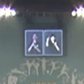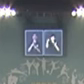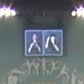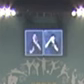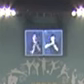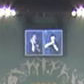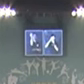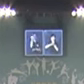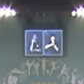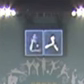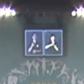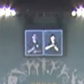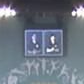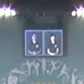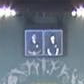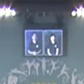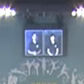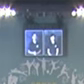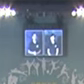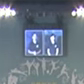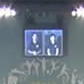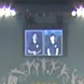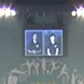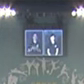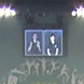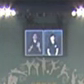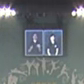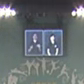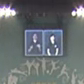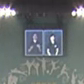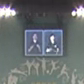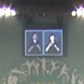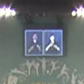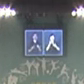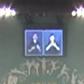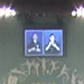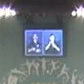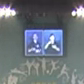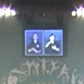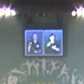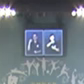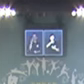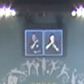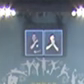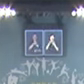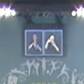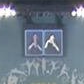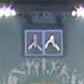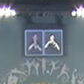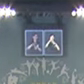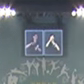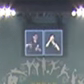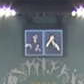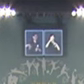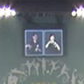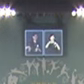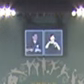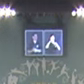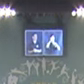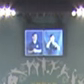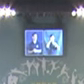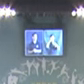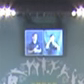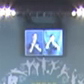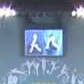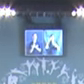录。 现在剩下中华台北队还没有就座咯，等他们坐好，我们的活